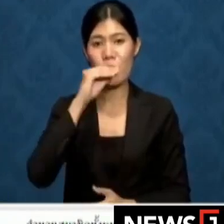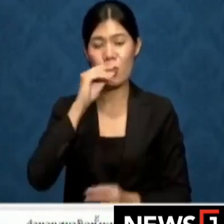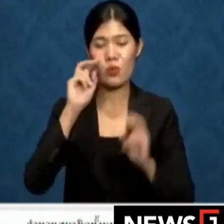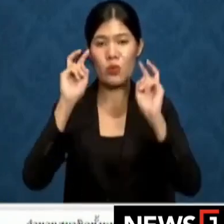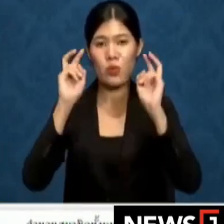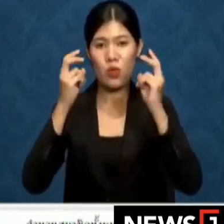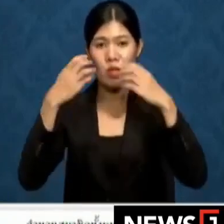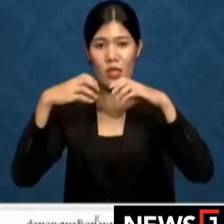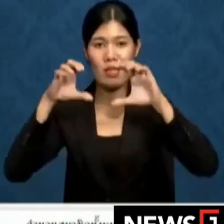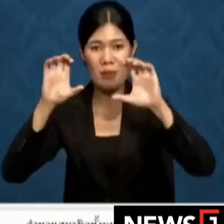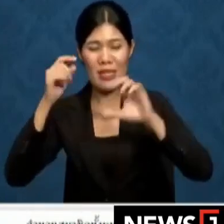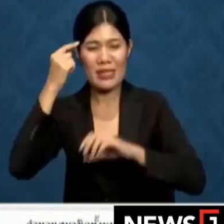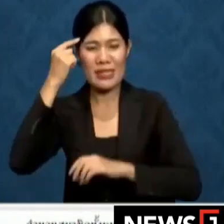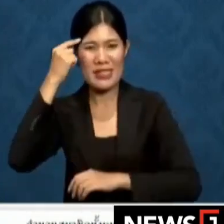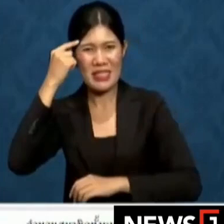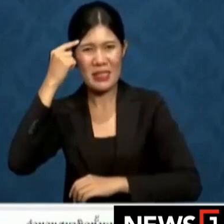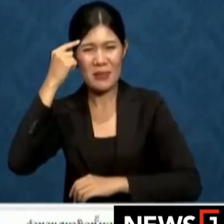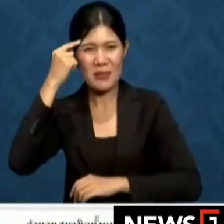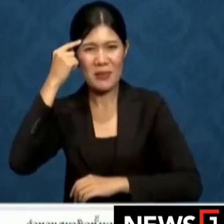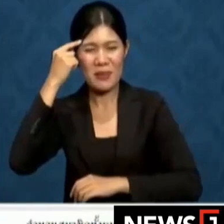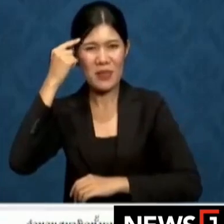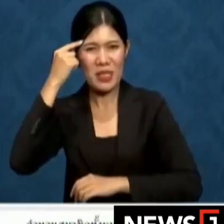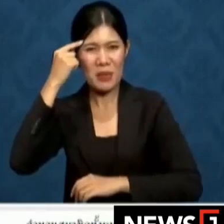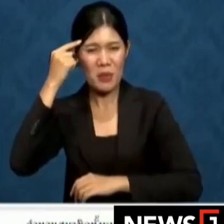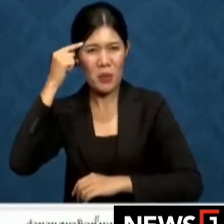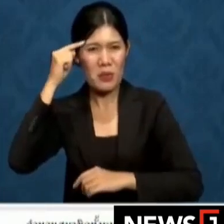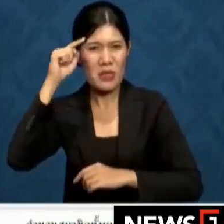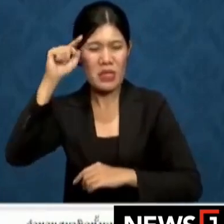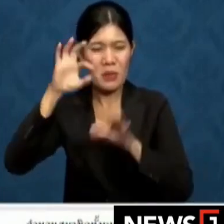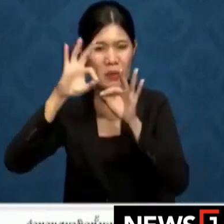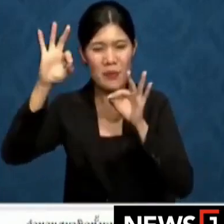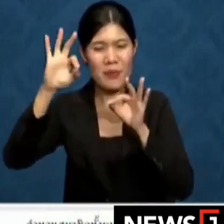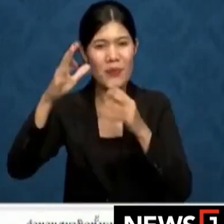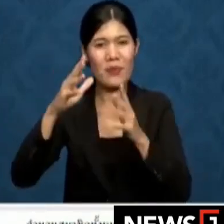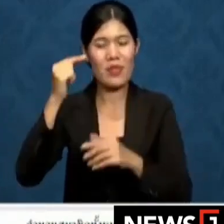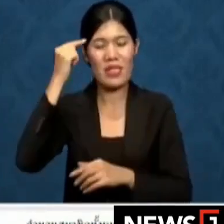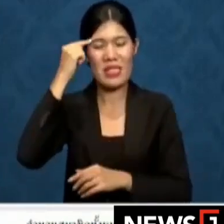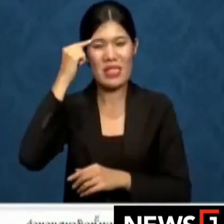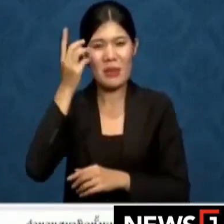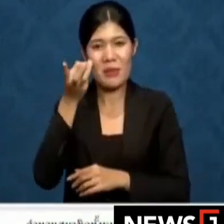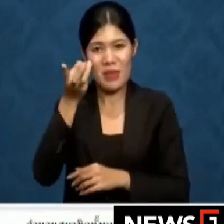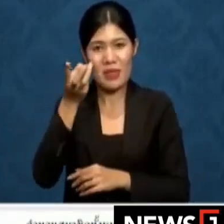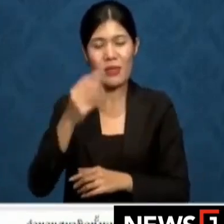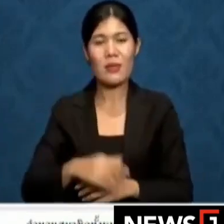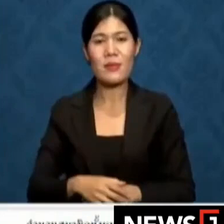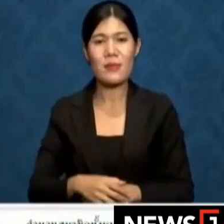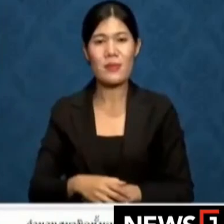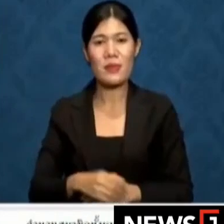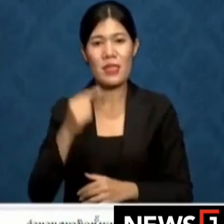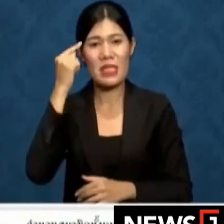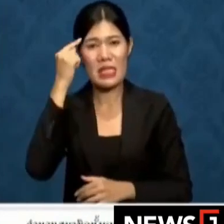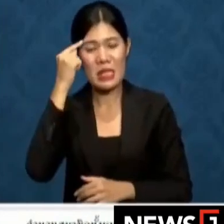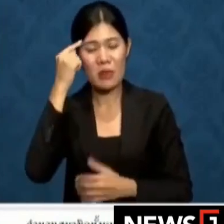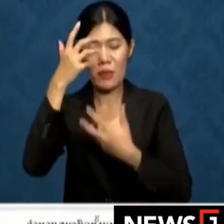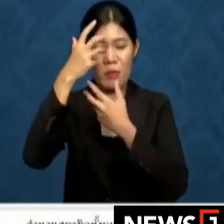จะเพิ่มขึ้นทุกปีและ 4รัฐบาลสร้างหนี้แต่ชำระเงินต้นน้อยความจริงงบปี 68ชำระ